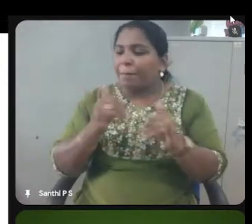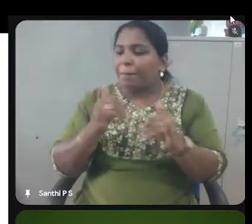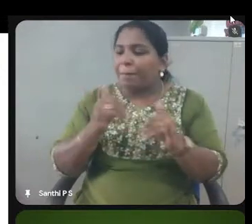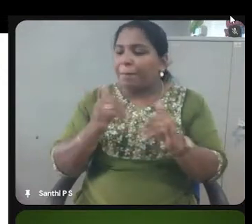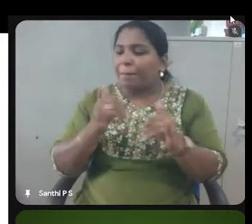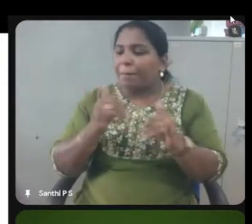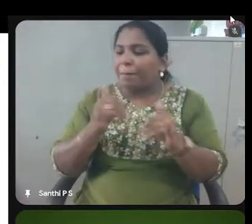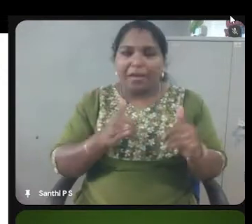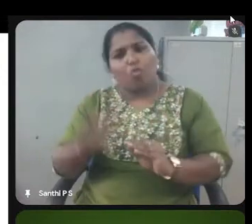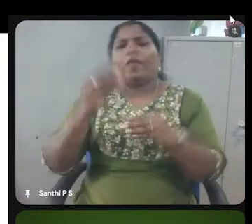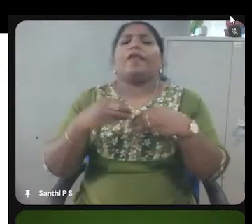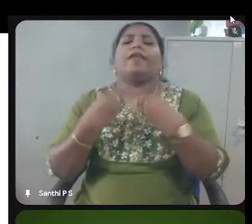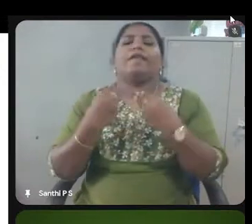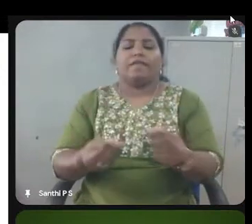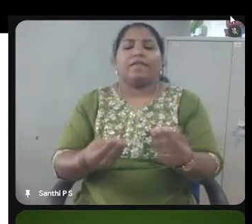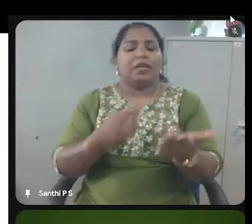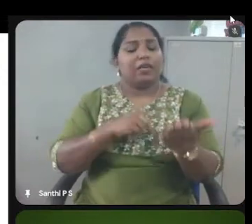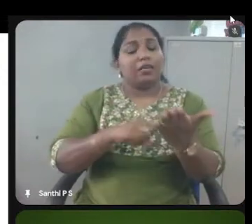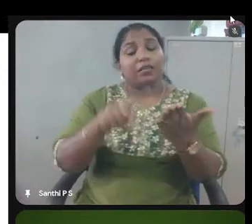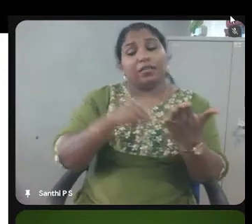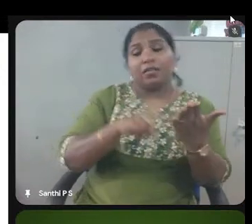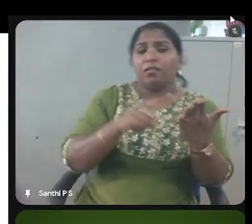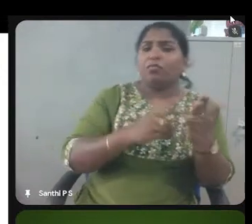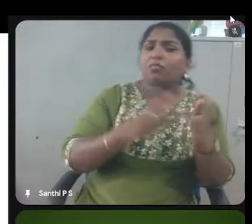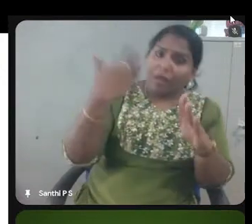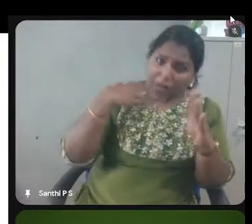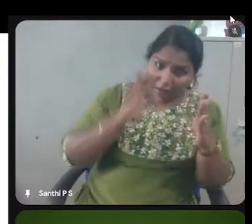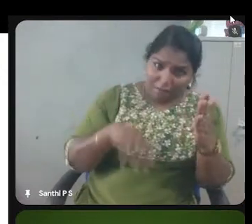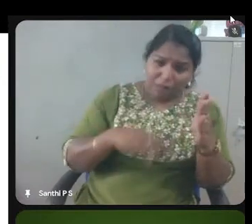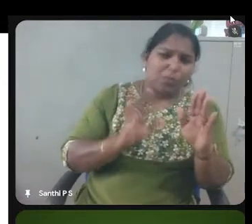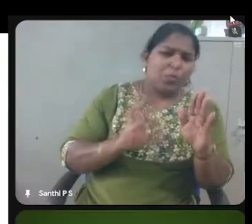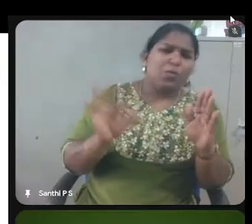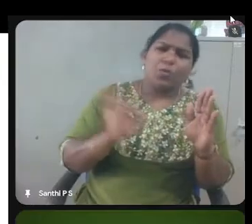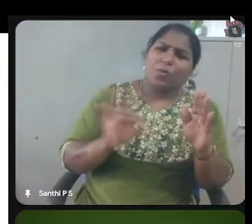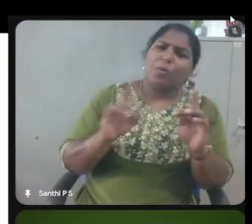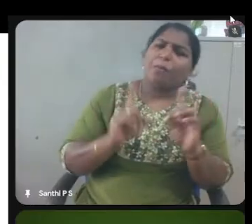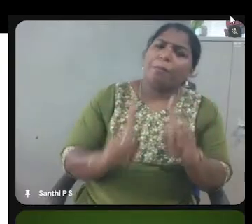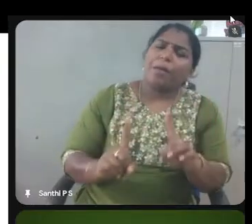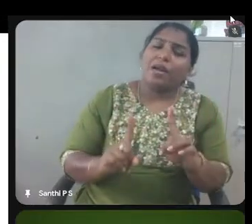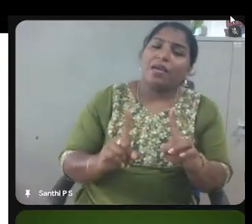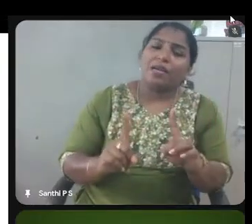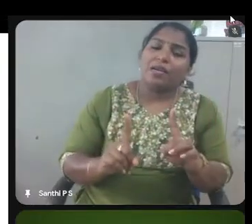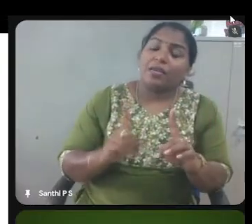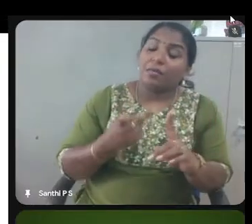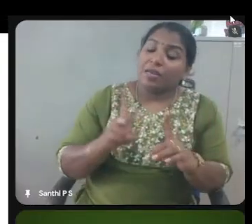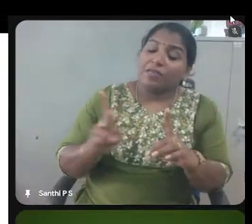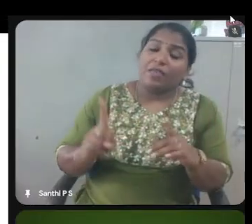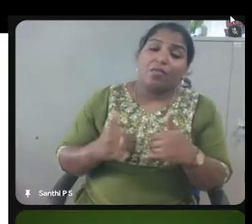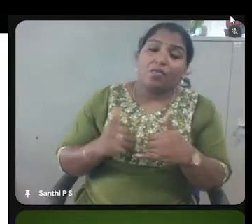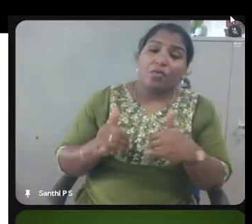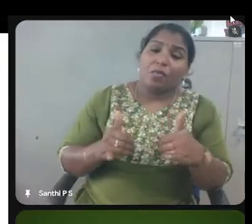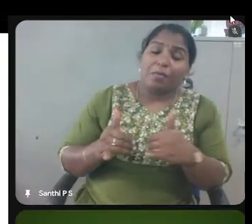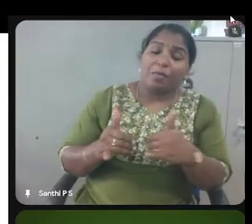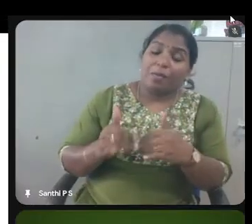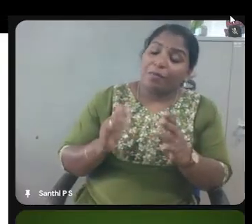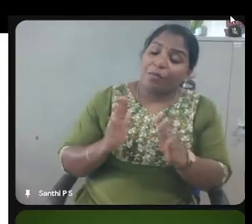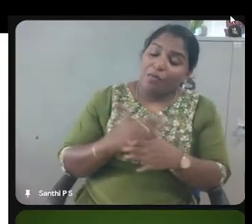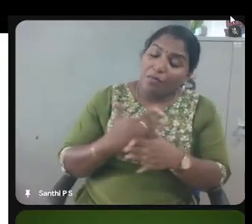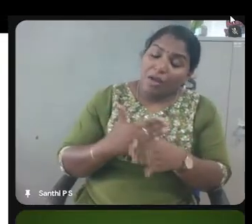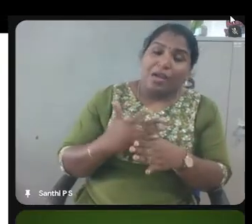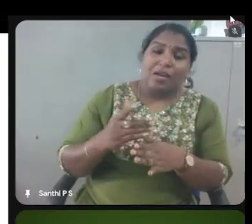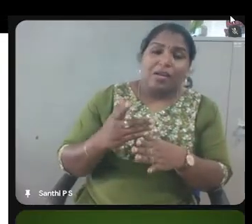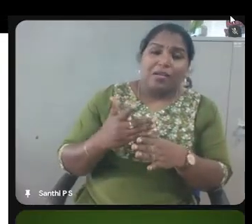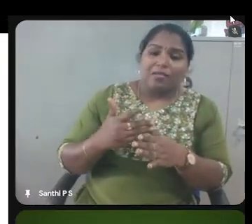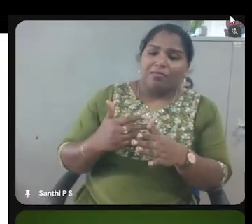അവിടെ പണ്ട് നമുക്ക് സ്ക്രീൻ ടൈമേ ഇല്ലായിരുന്നു, പക്ഷെ നമുക്ക് ഒത്തിരി കാര്യങ്ങൾ നമ്മൾ ഏർപ്പെട്ടിട്ടുണ്ടായിരുന്നു. ഒത്തിരി ആൾക്കാരുമായിട്ട്